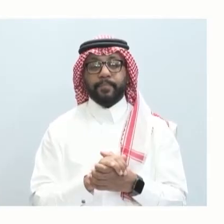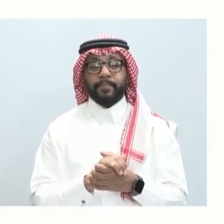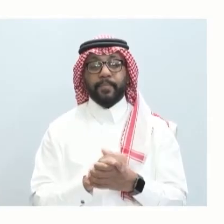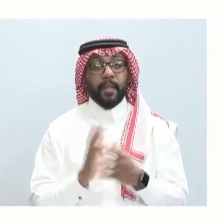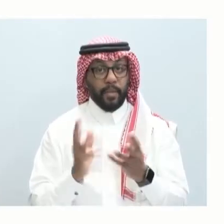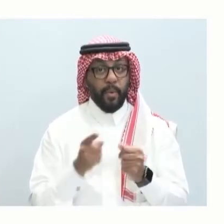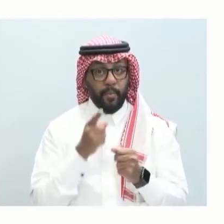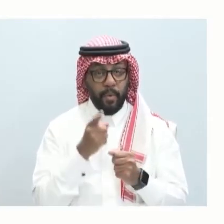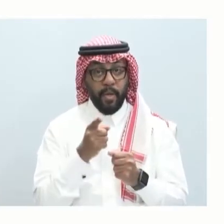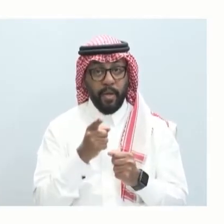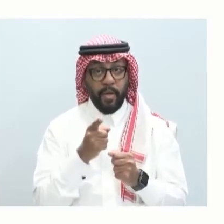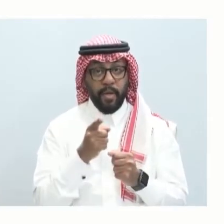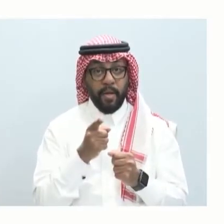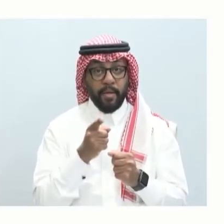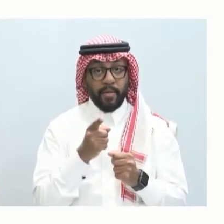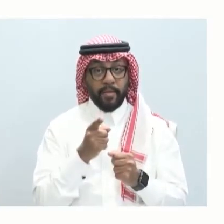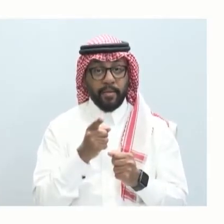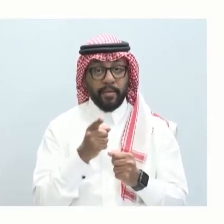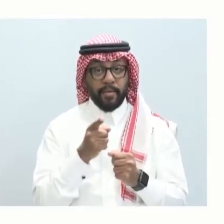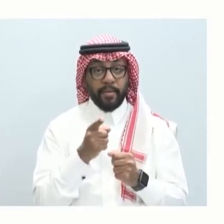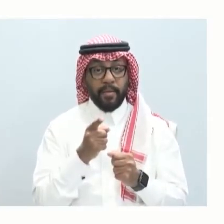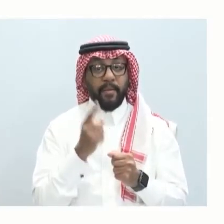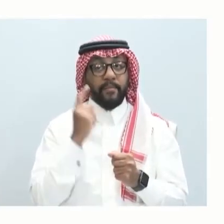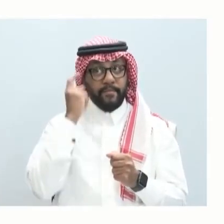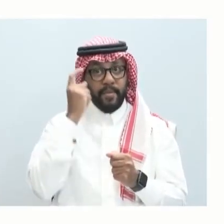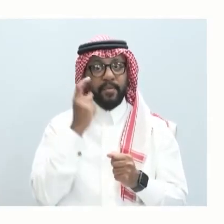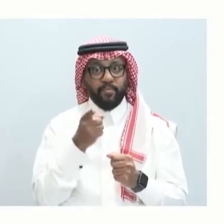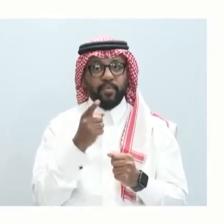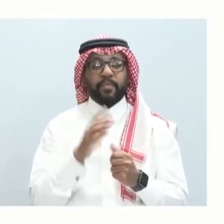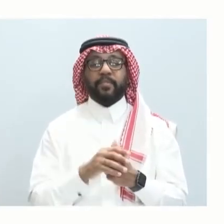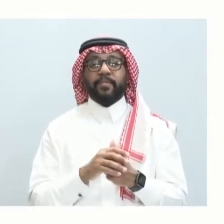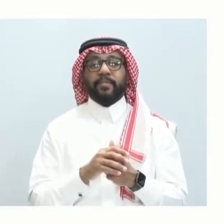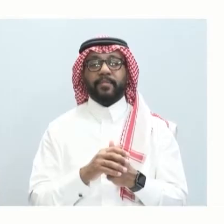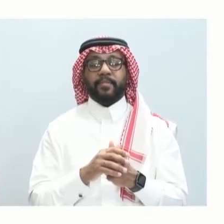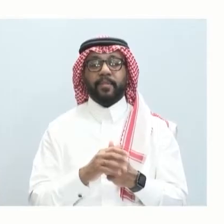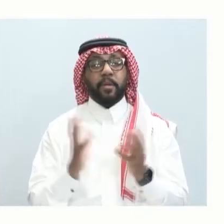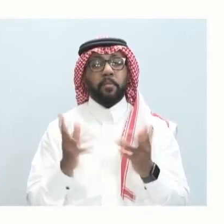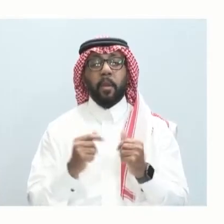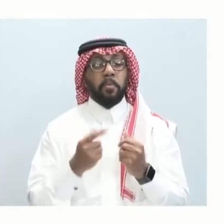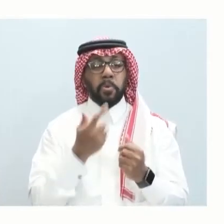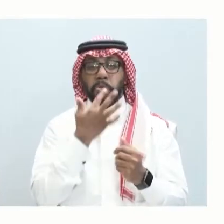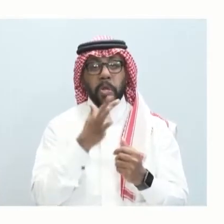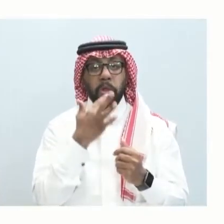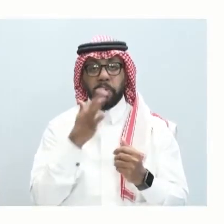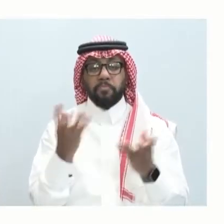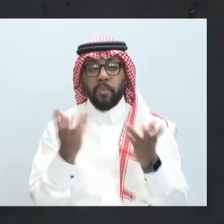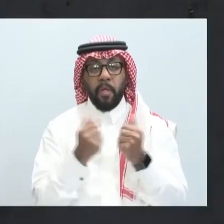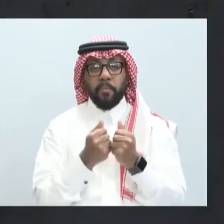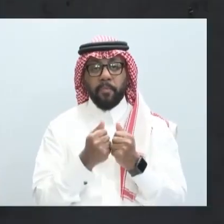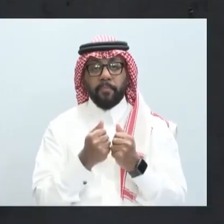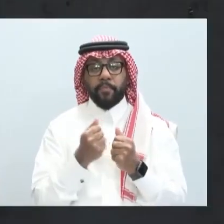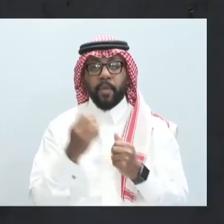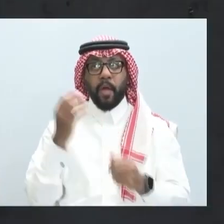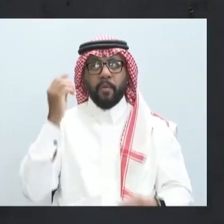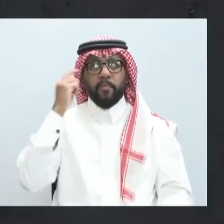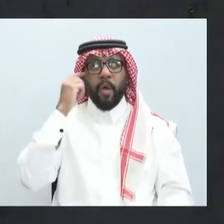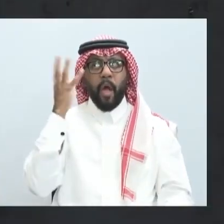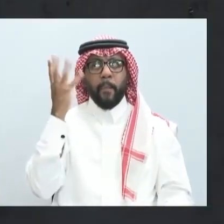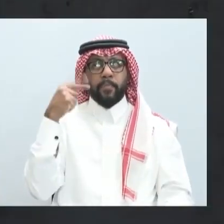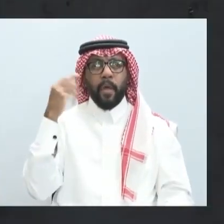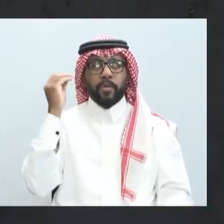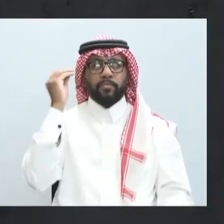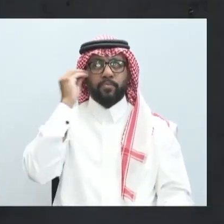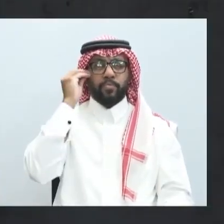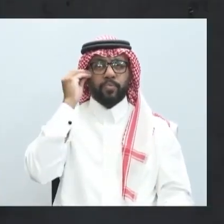هل نستطيع ان نصل للاجابه مبدعين بكل سهوله نستخدم فيها الطرح بالعد التنازلي اضع 15 في